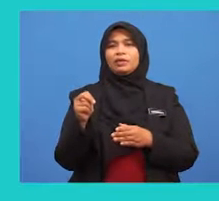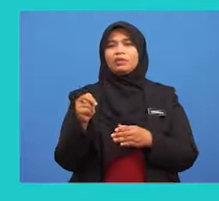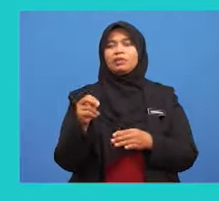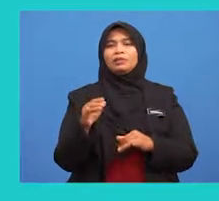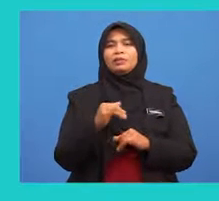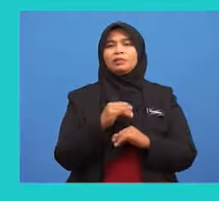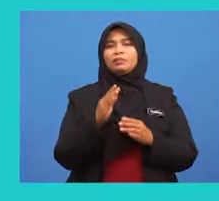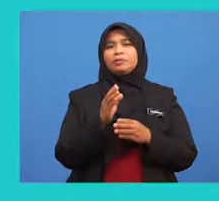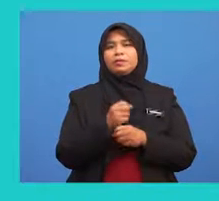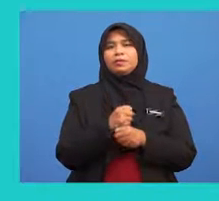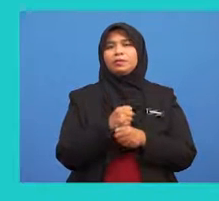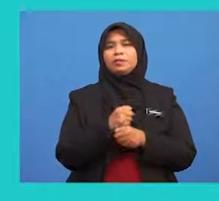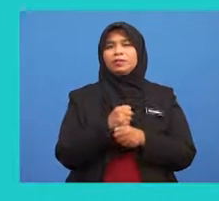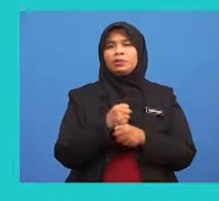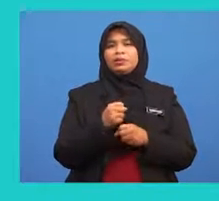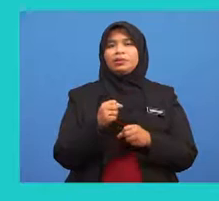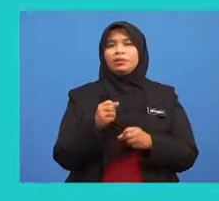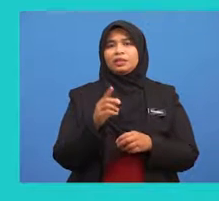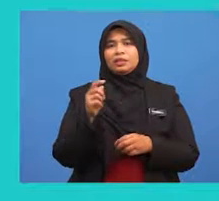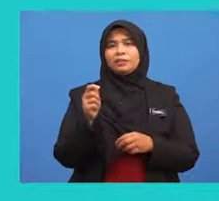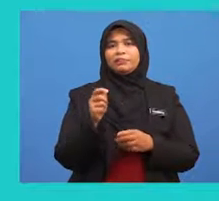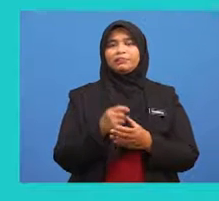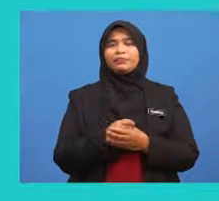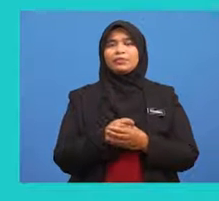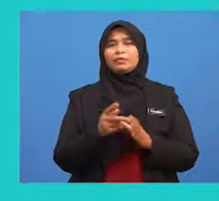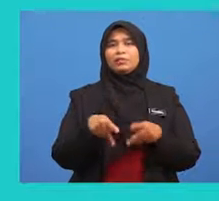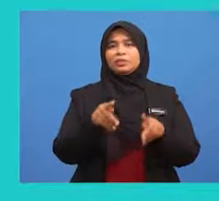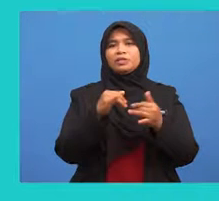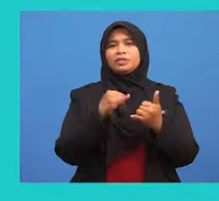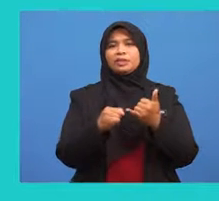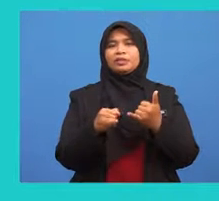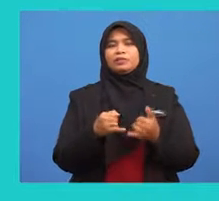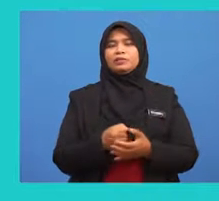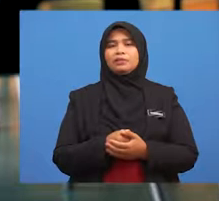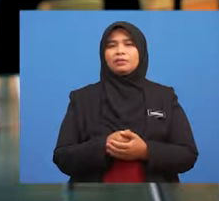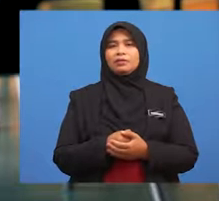kerja dalam proses awal dan kerja dalam proses akhir.